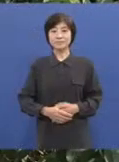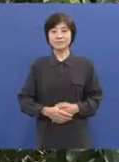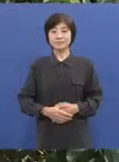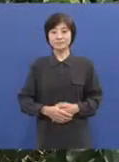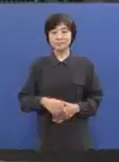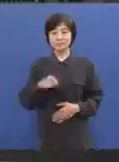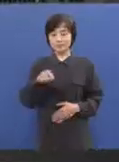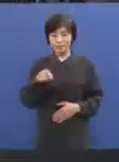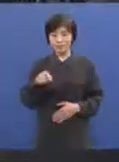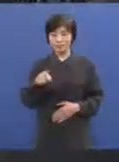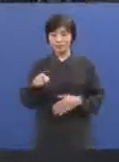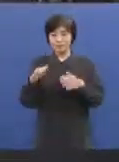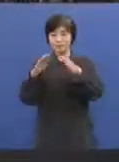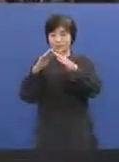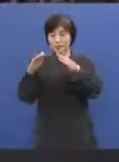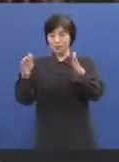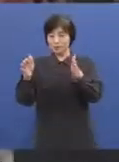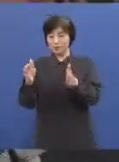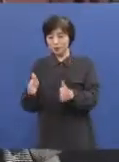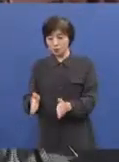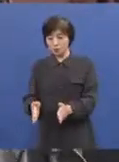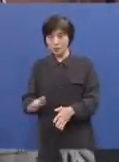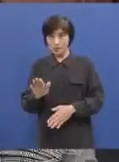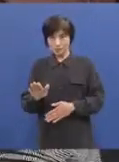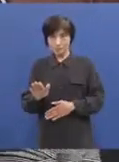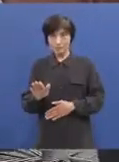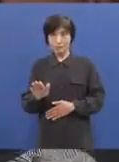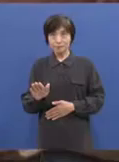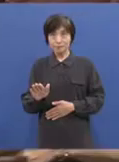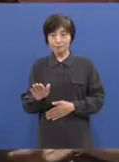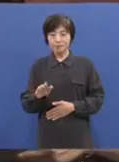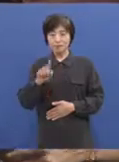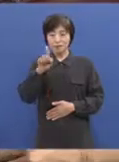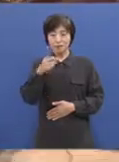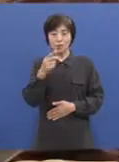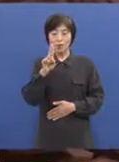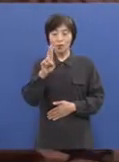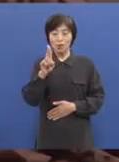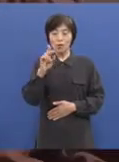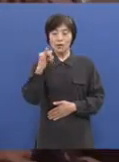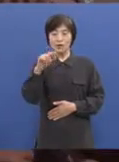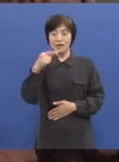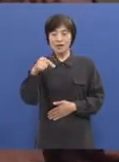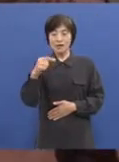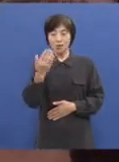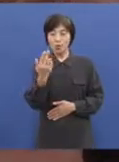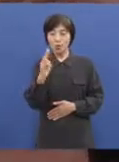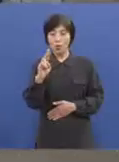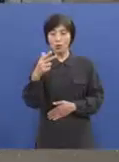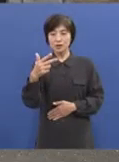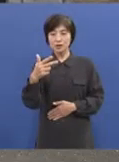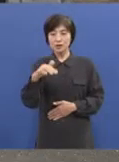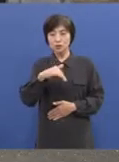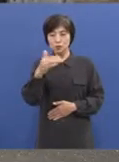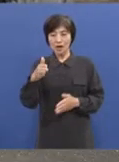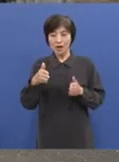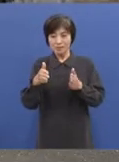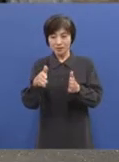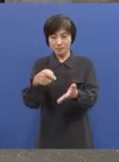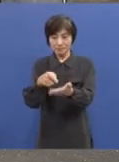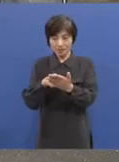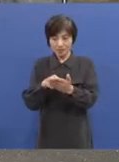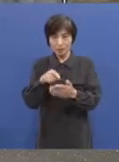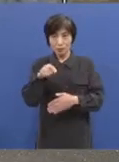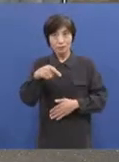ここに道しるべがありますね。 そうですね、農院法師塚道とかありますね。 ここを入る